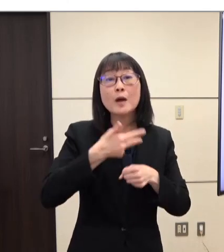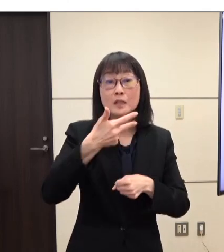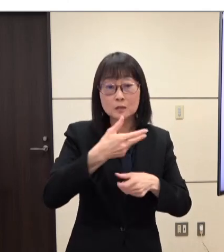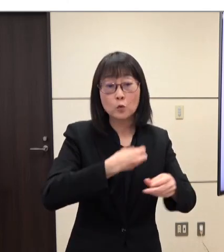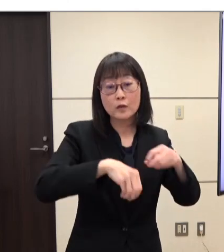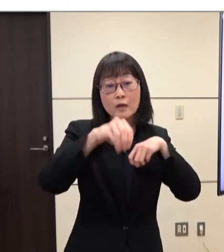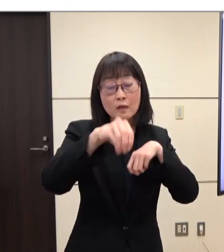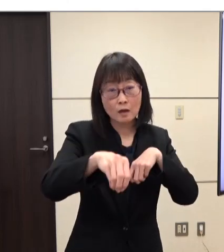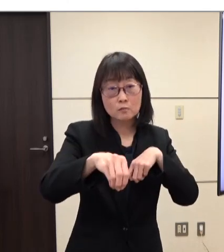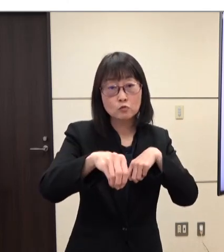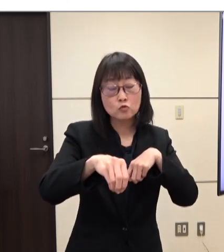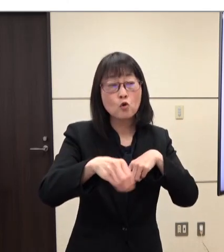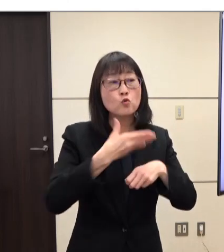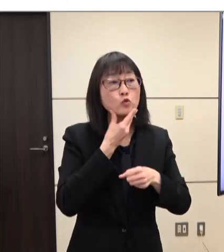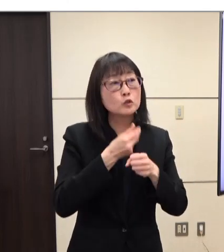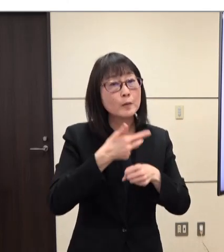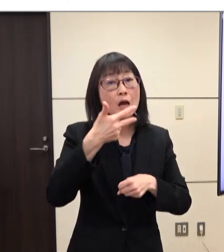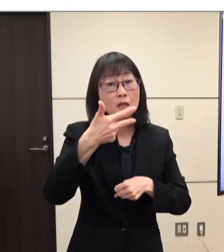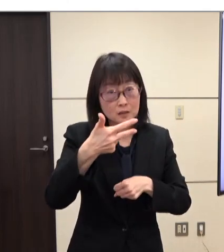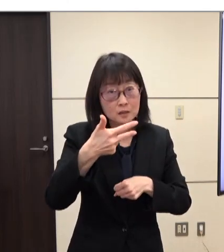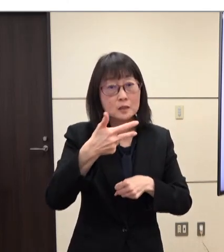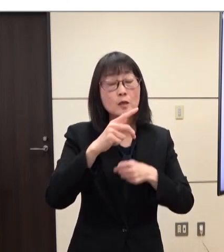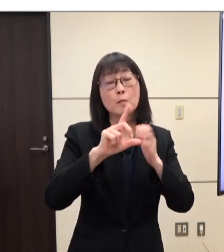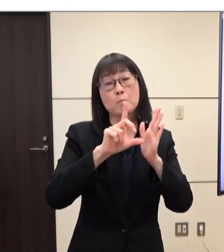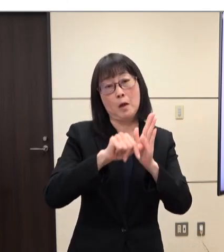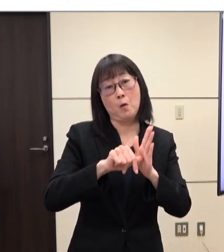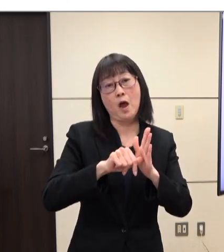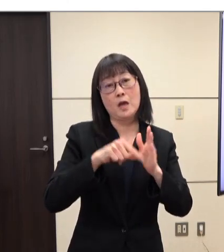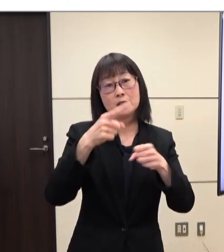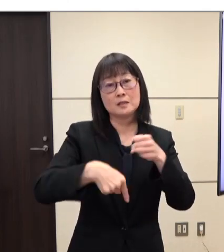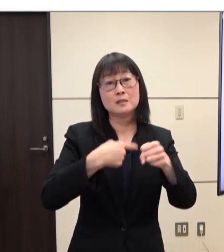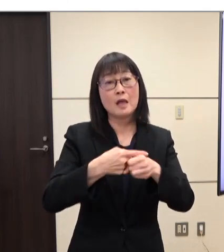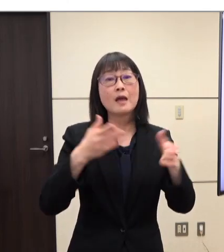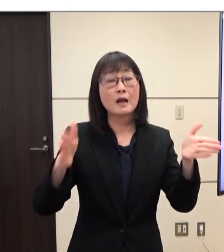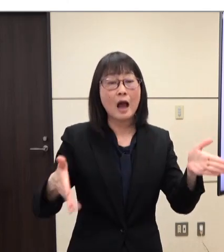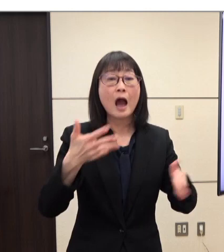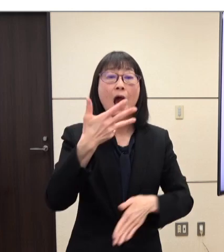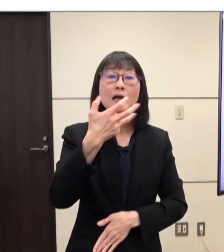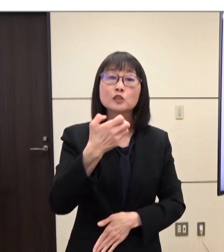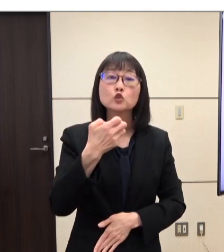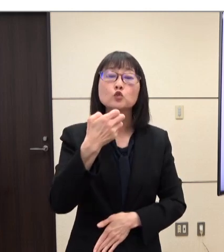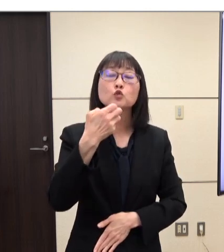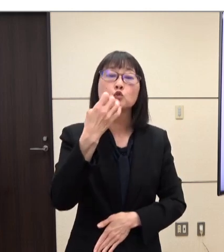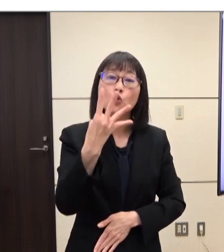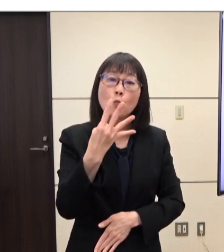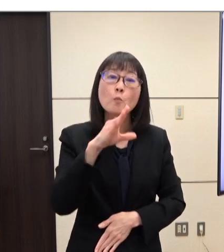福島市の場合は年間84万円でして、でこれは